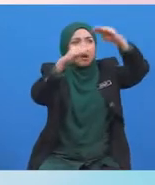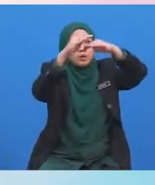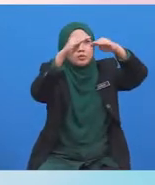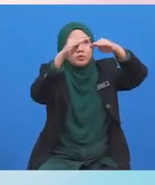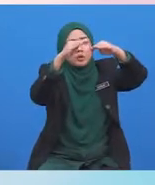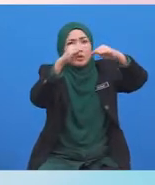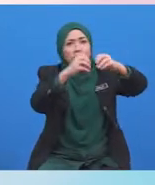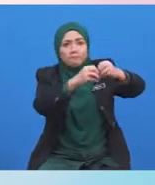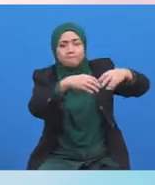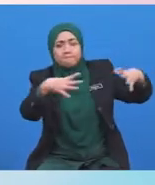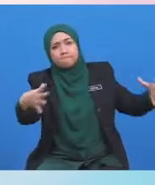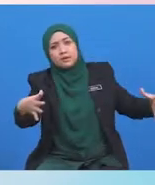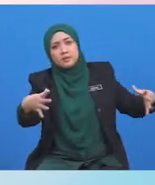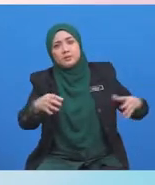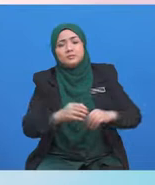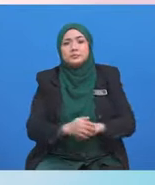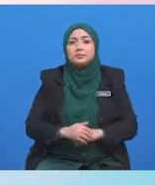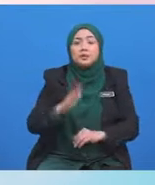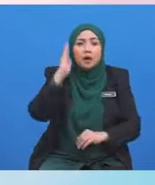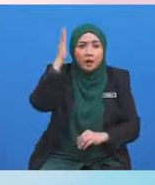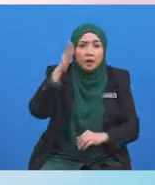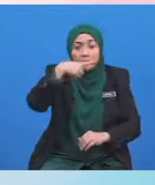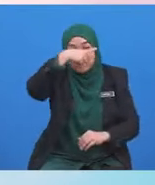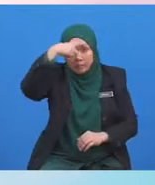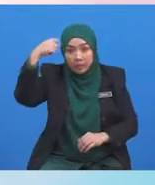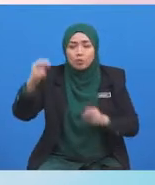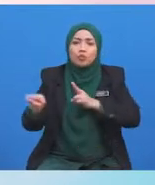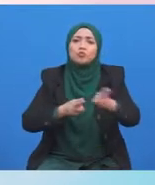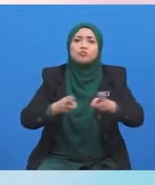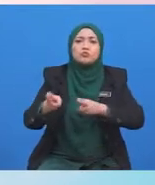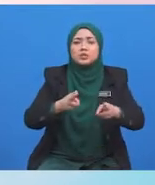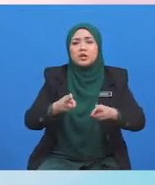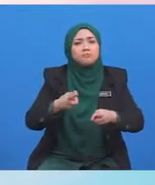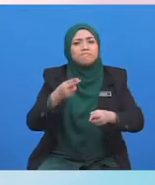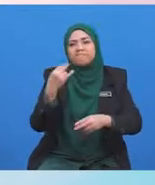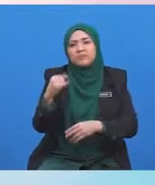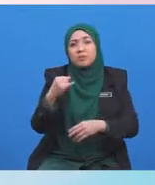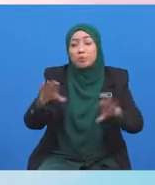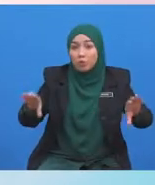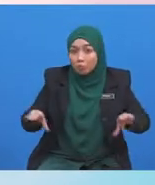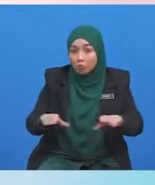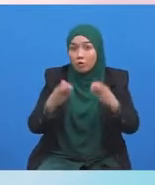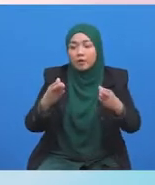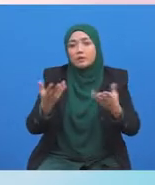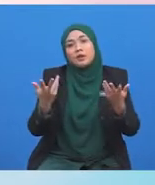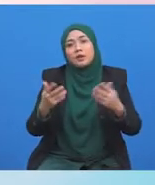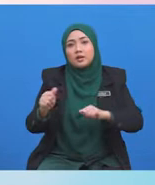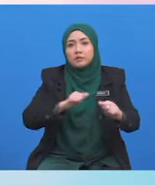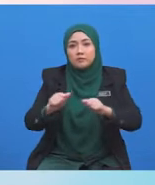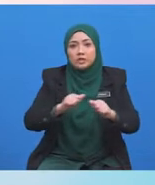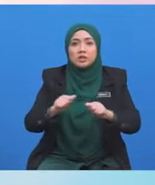atau kerajaan menyebabkan urusan tergendala, aktiviti pentadbiran,